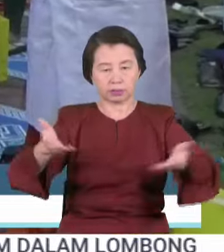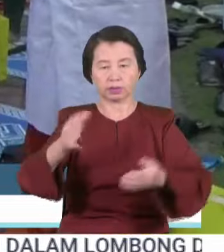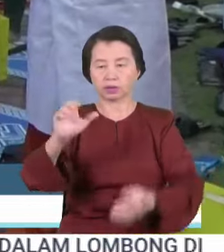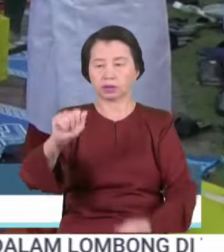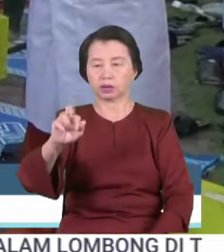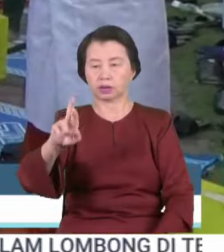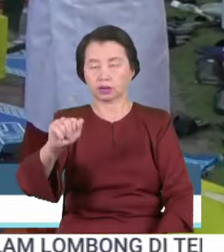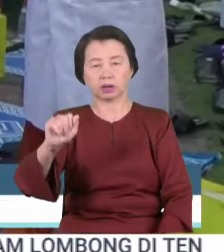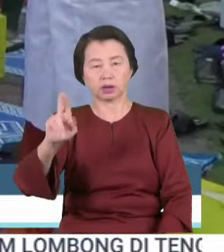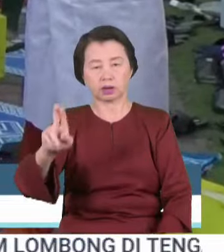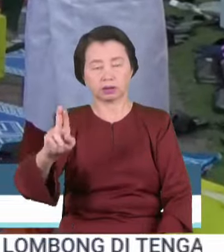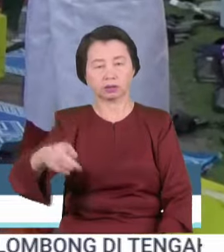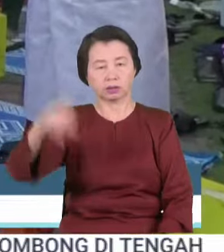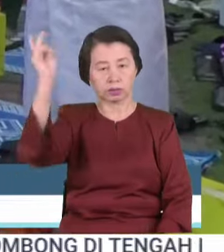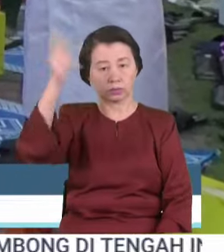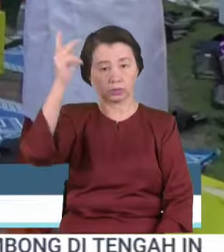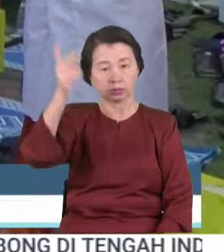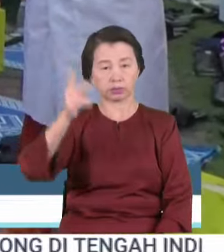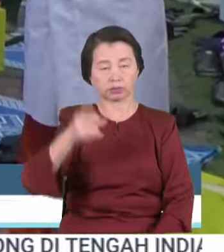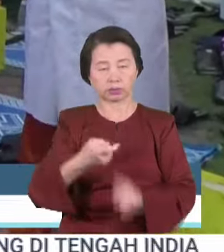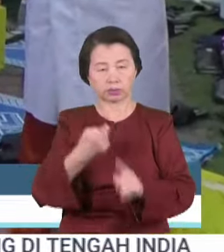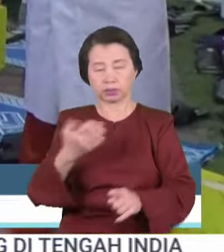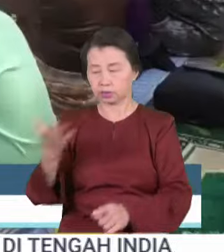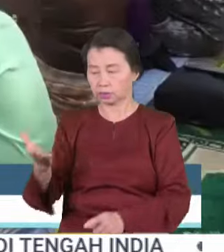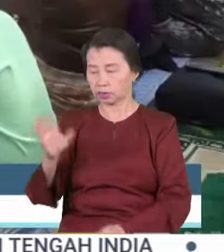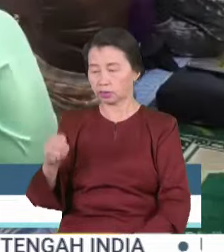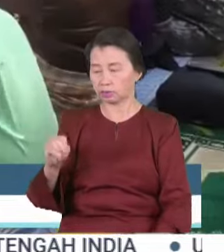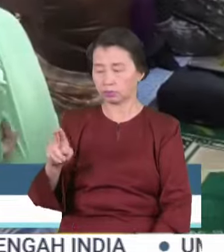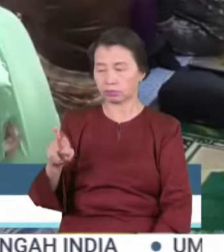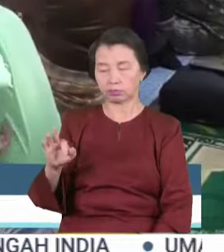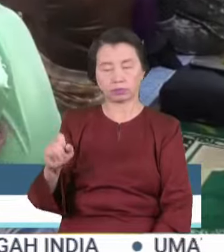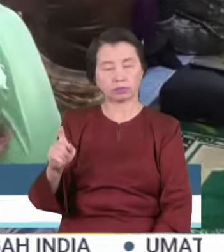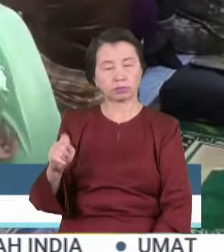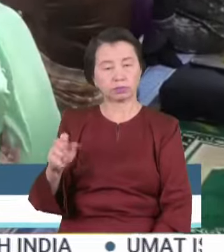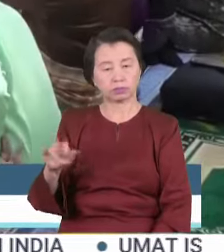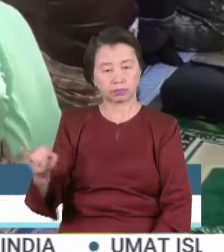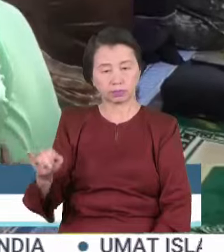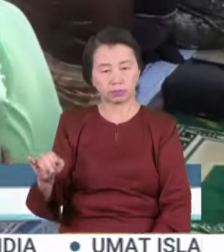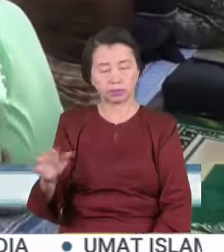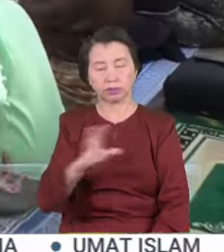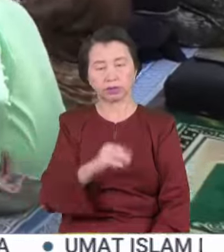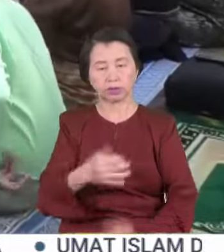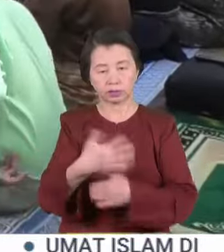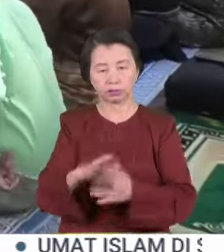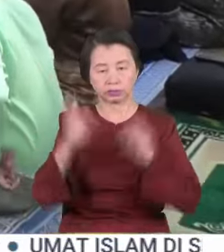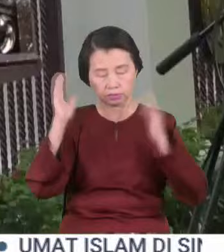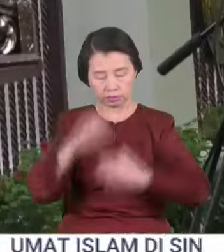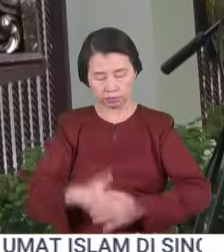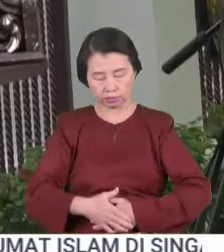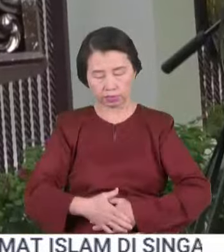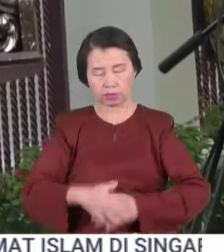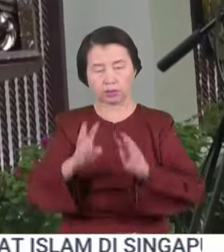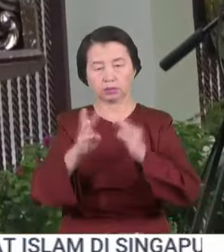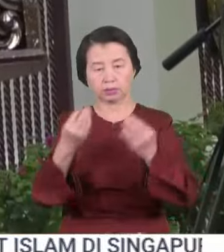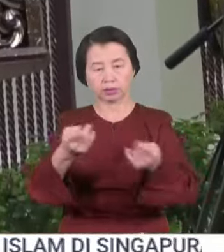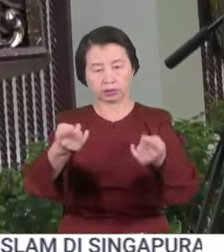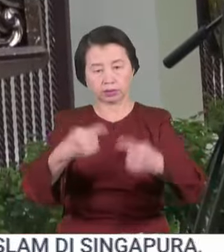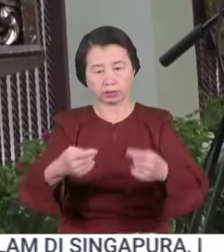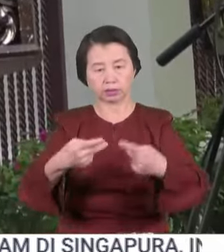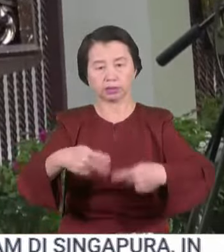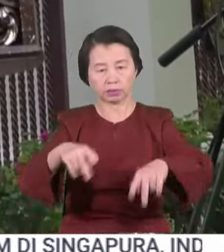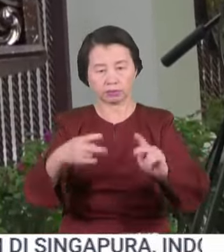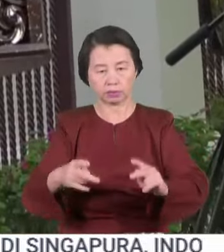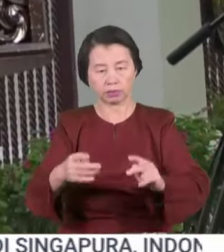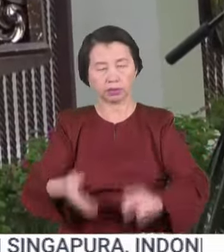Arau. Khutbah disampaikan oleh Mufti Perlis, Datuk Dr. Muhammad Asri Zainul Abidin. Selepas selesai solat, masyarakat yang hadir turut